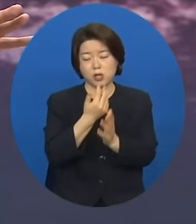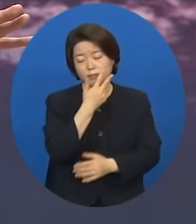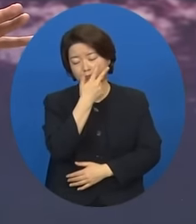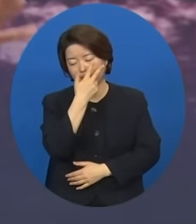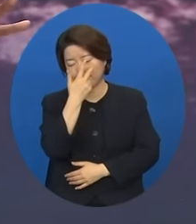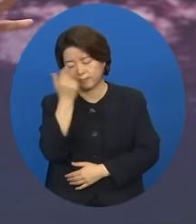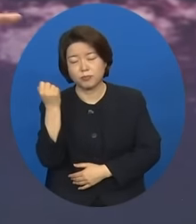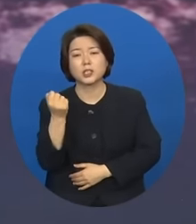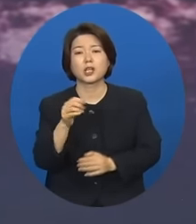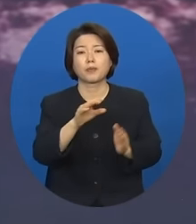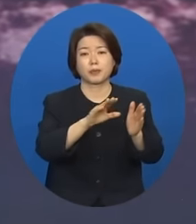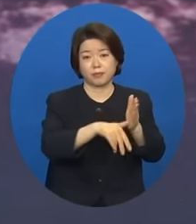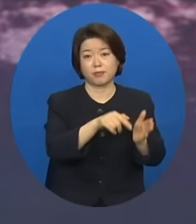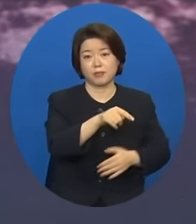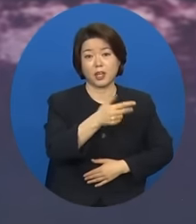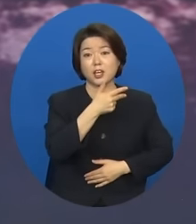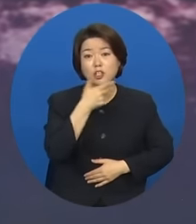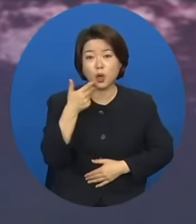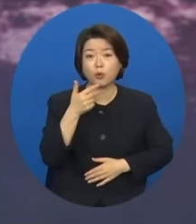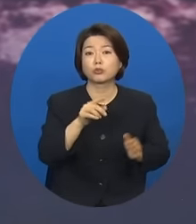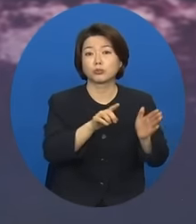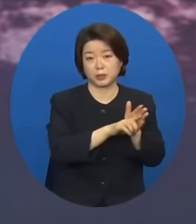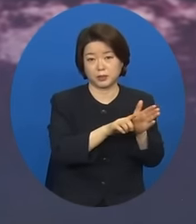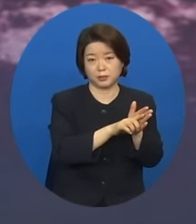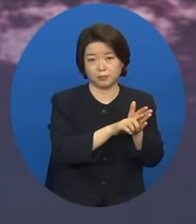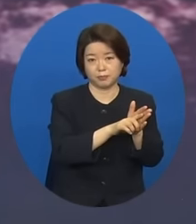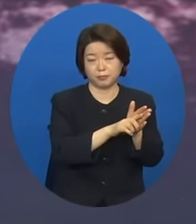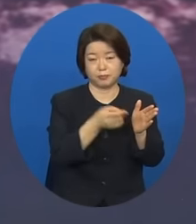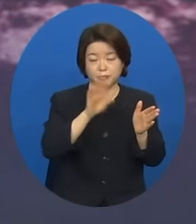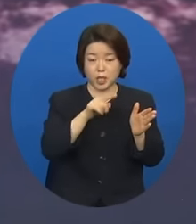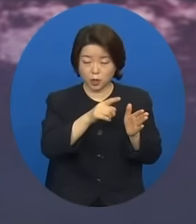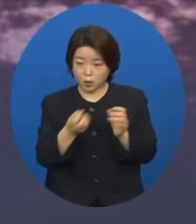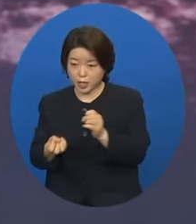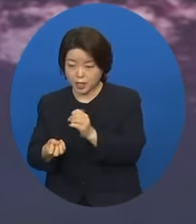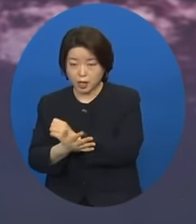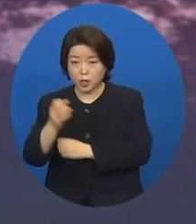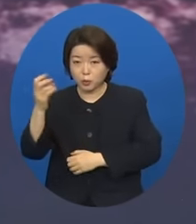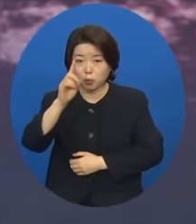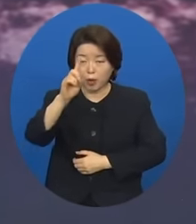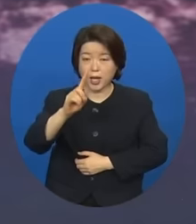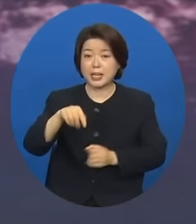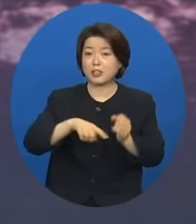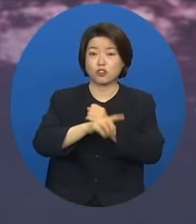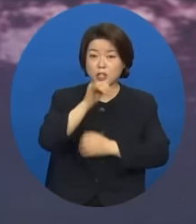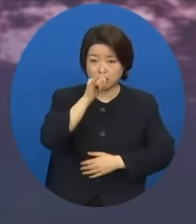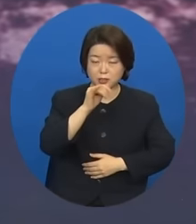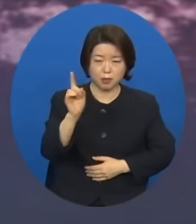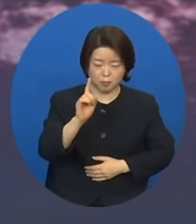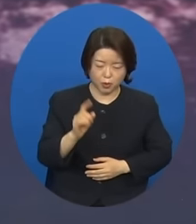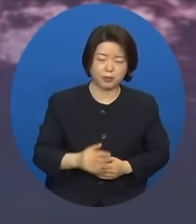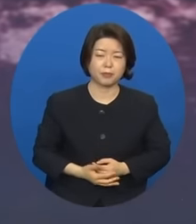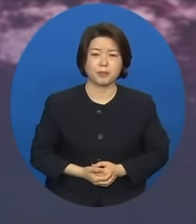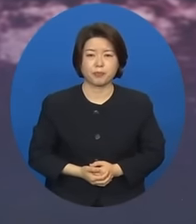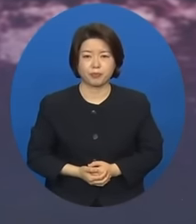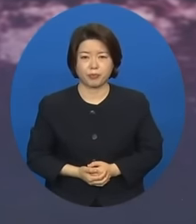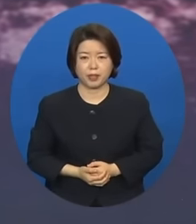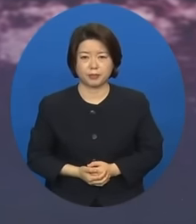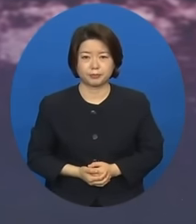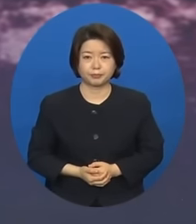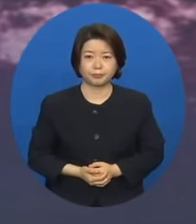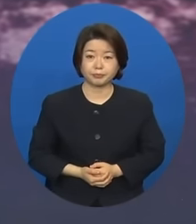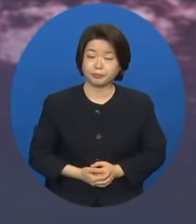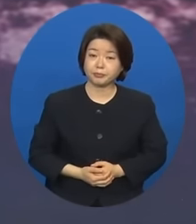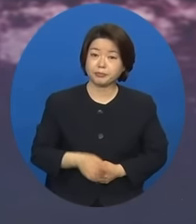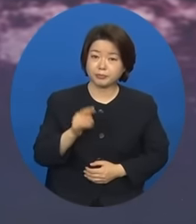시대 근데 거기에 영향을 준 또 하나의 이유가 있는데 그게 뭐냐면요 여러분 잘 드십시오 영어로는 디즘이라고